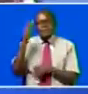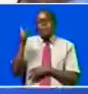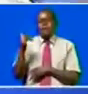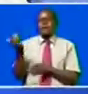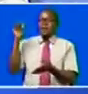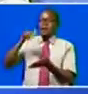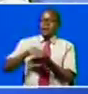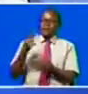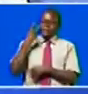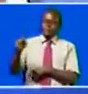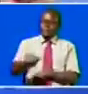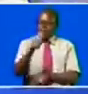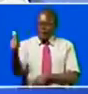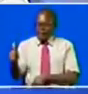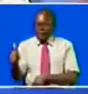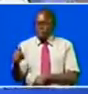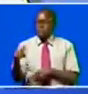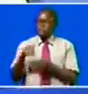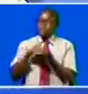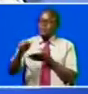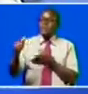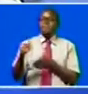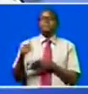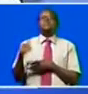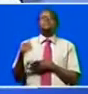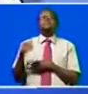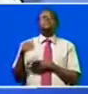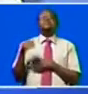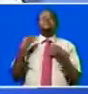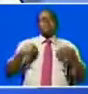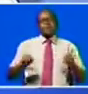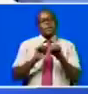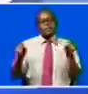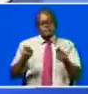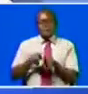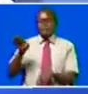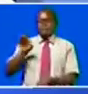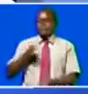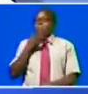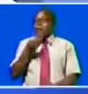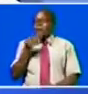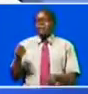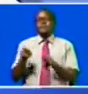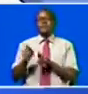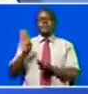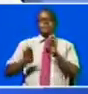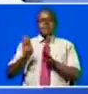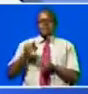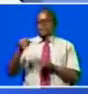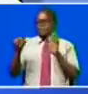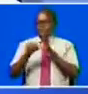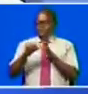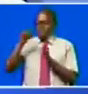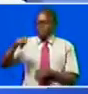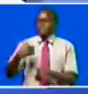yako yanaangalia 100 100? Unataka kuambia mwanamke akutumie picha zake za utupu?" Wanaume pia wamekuwa na hizi tabia. Hamna adabu hata